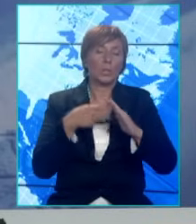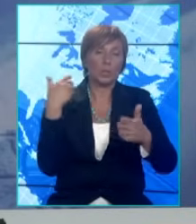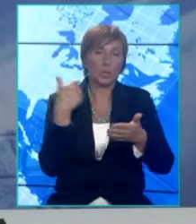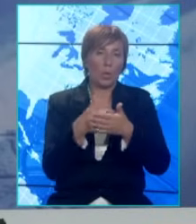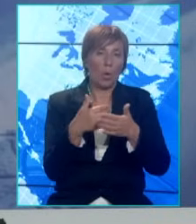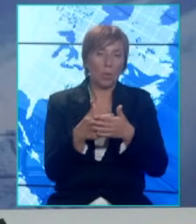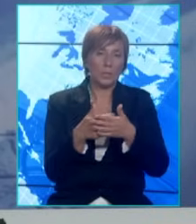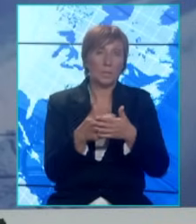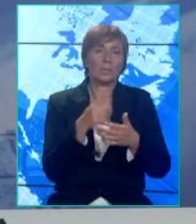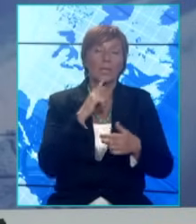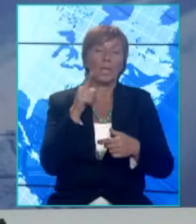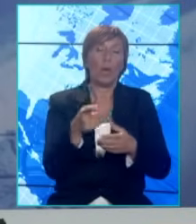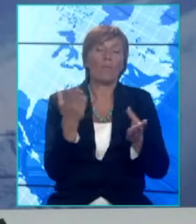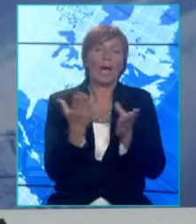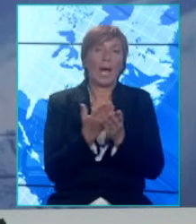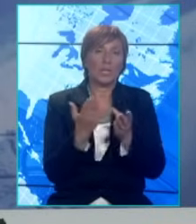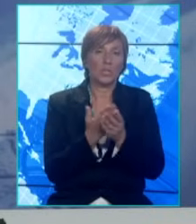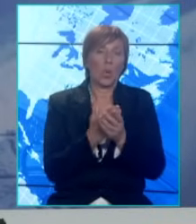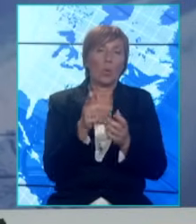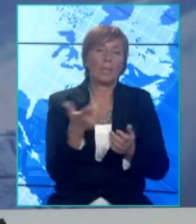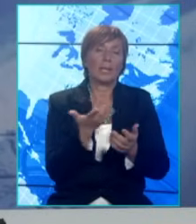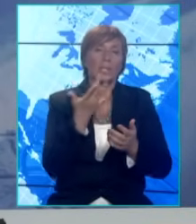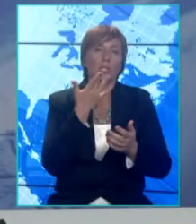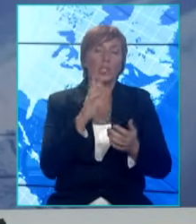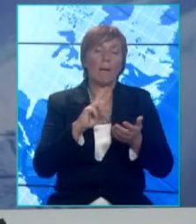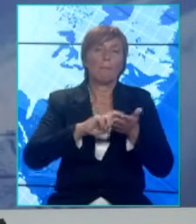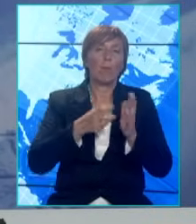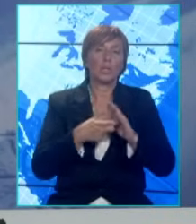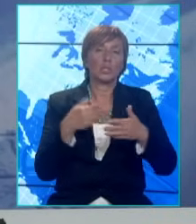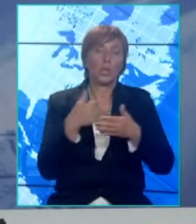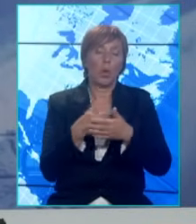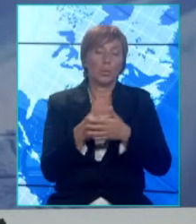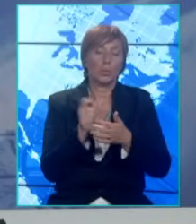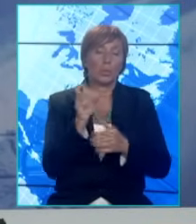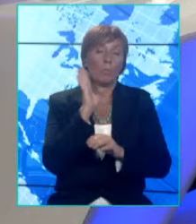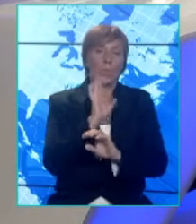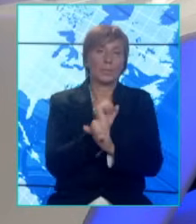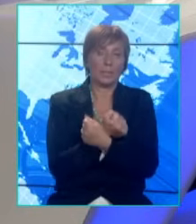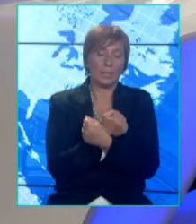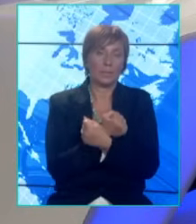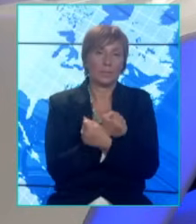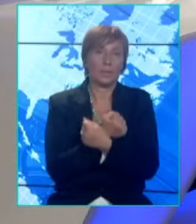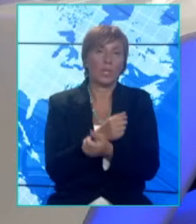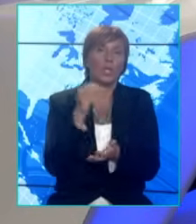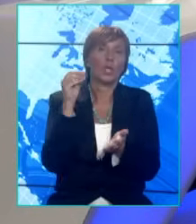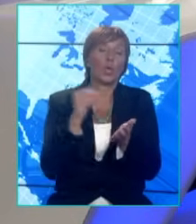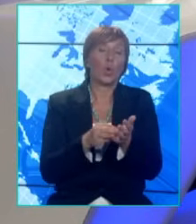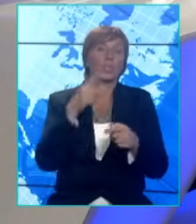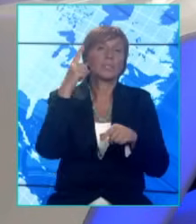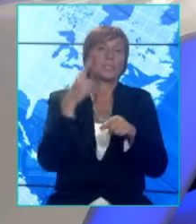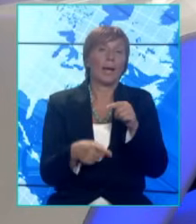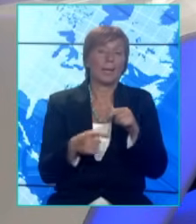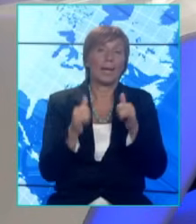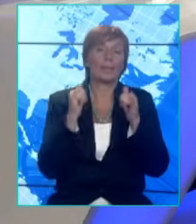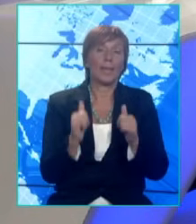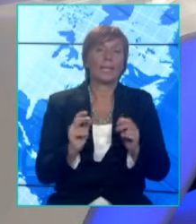da i taj dokument je kolateral političkih odnosa u Bosni i Hercegovini. I evo još za kraj danas